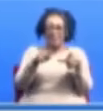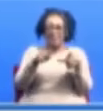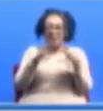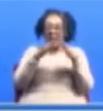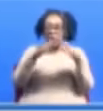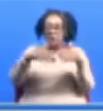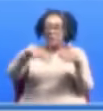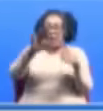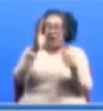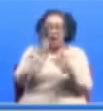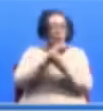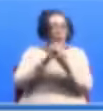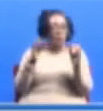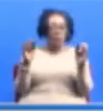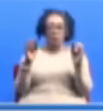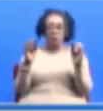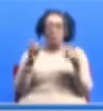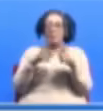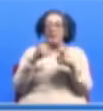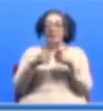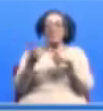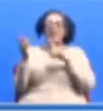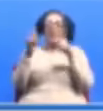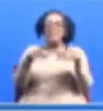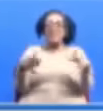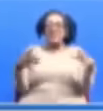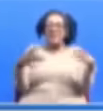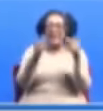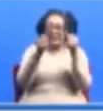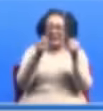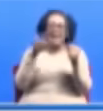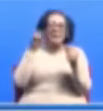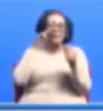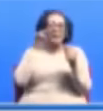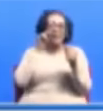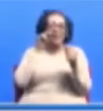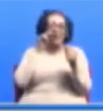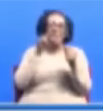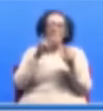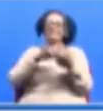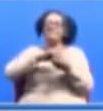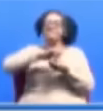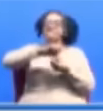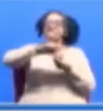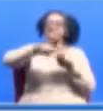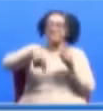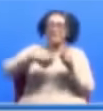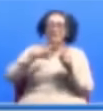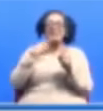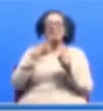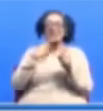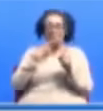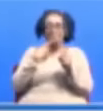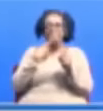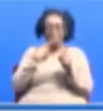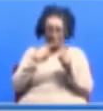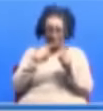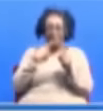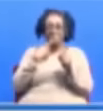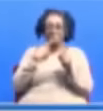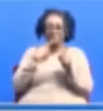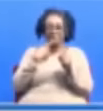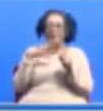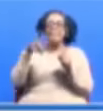yake. Sasa wanakuja wanaataki Nigeria. Nigeria wanamnyonga, wanamwambia leta